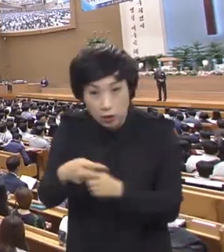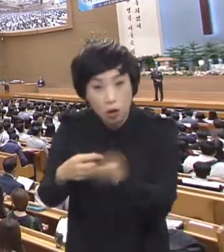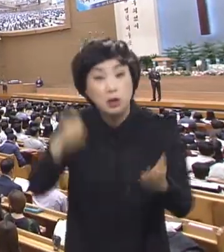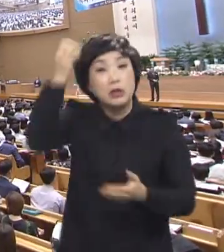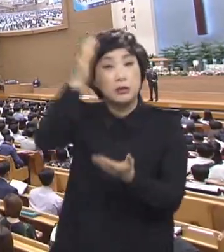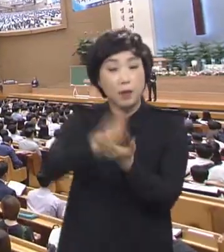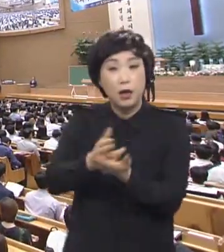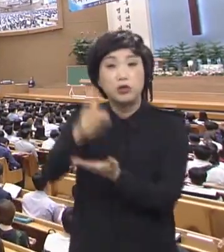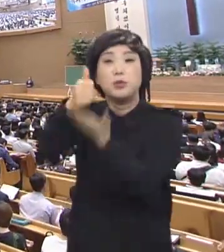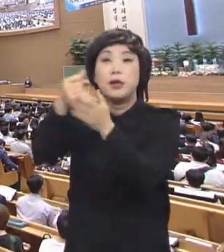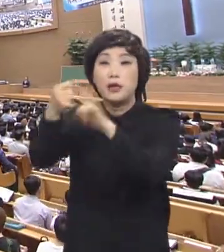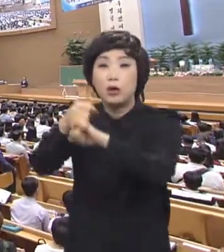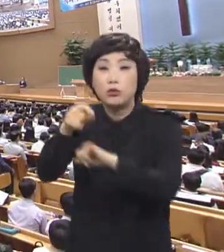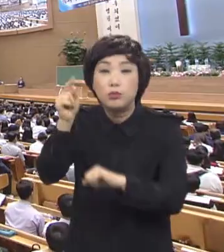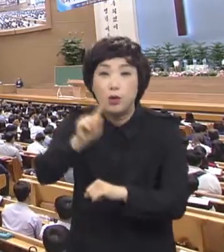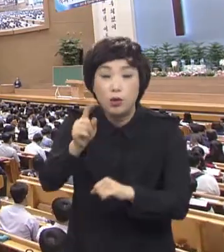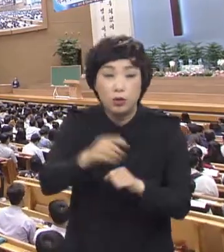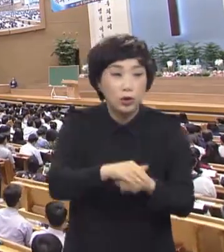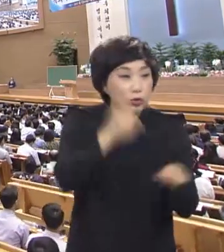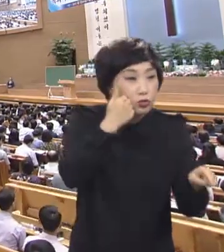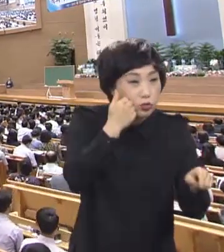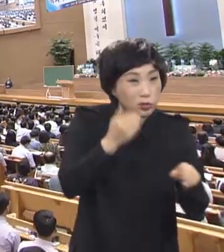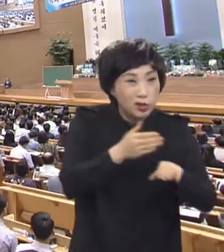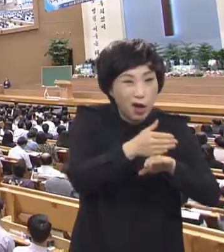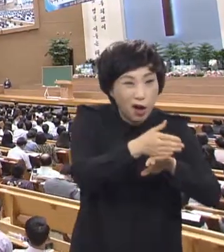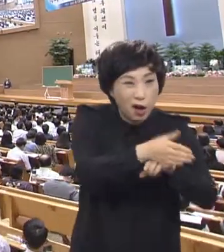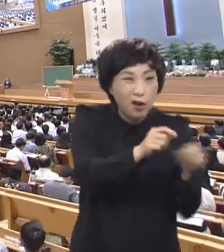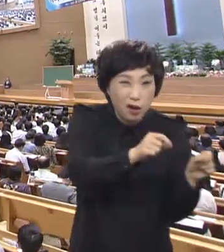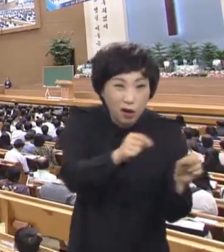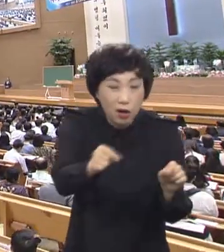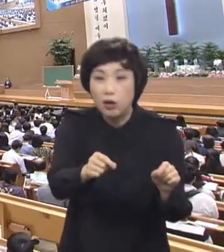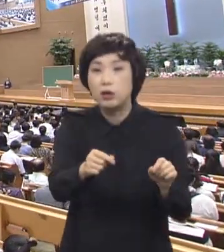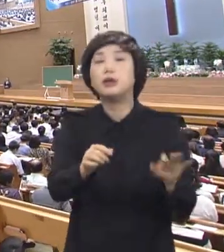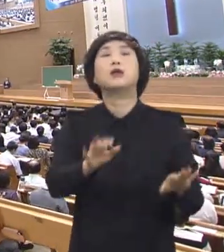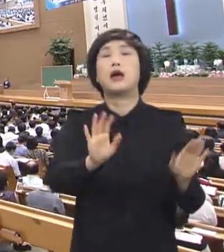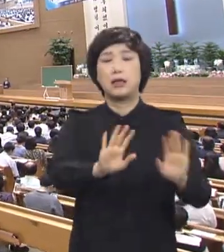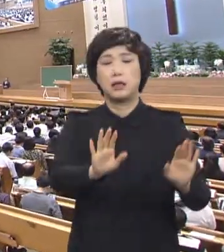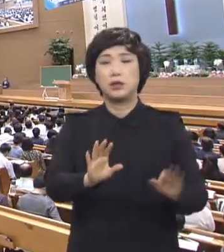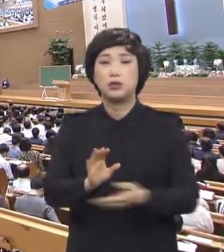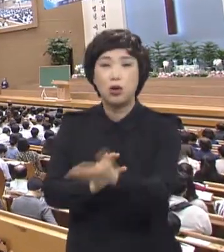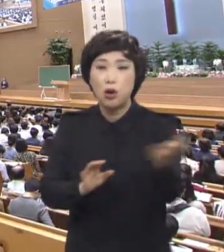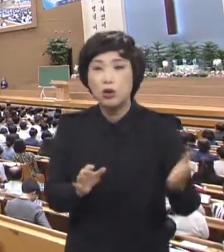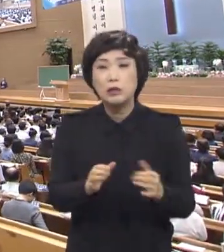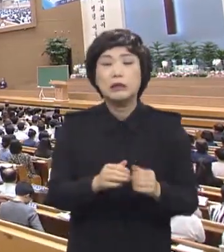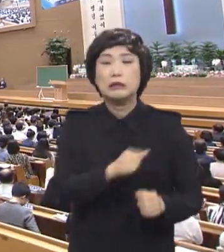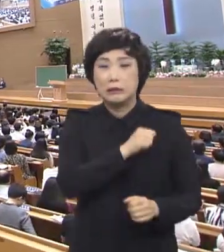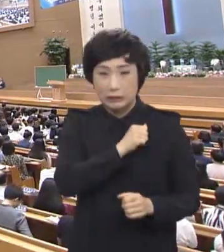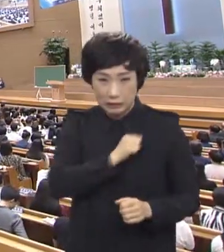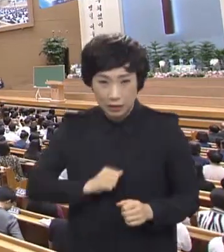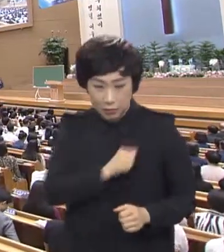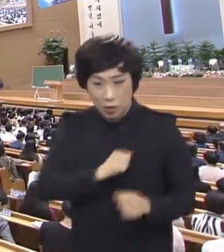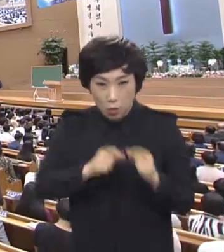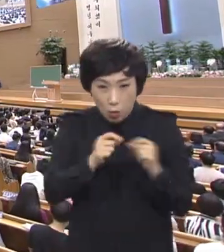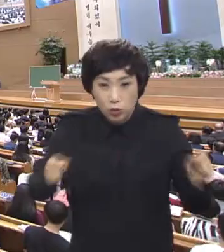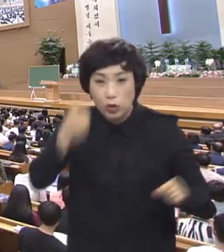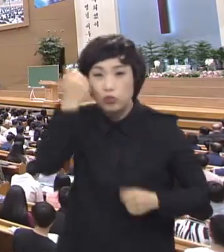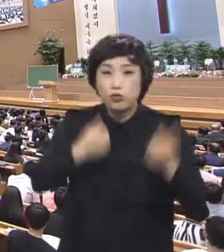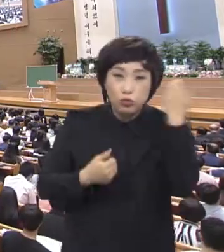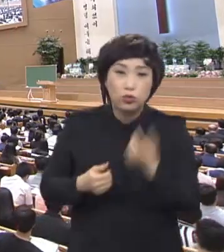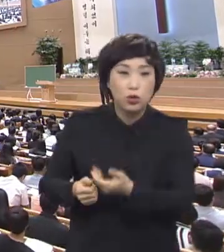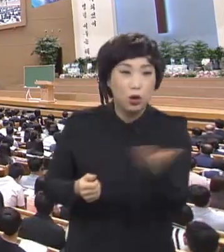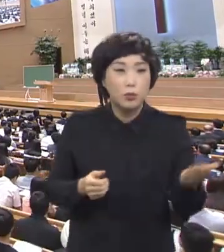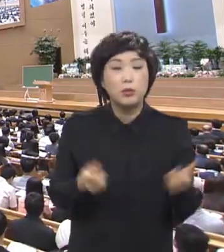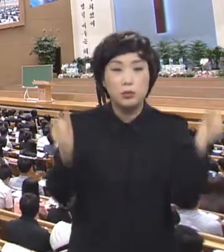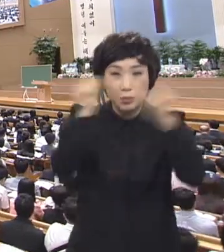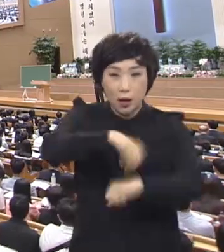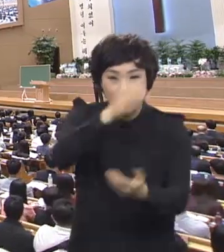더디다고 생각하는 것 같이 더디는 것이 아니라 오직 너희를 대하여 우울해 참으사 아무도 멸망치 않고 다 회개하기에